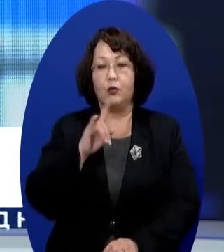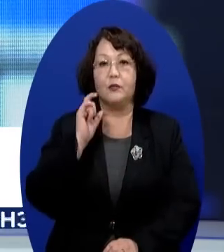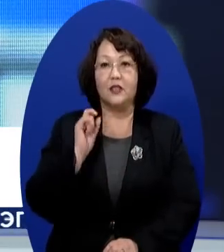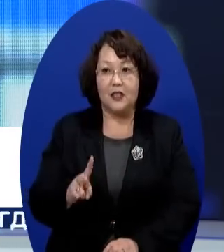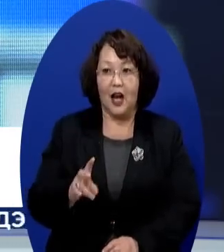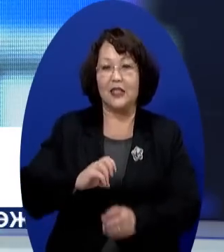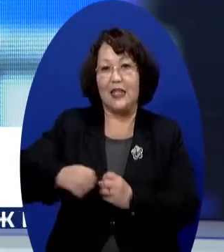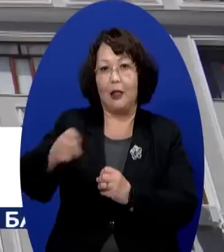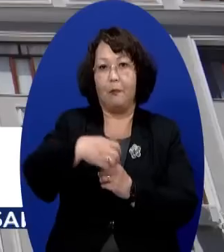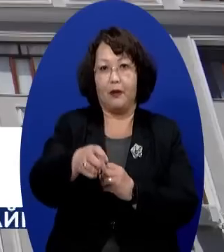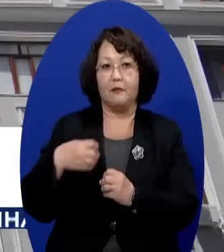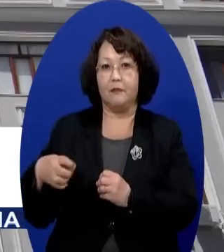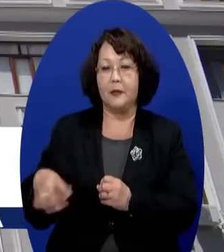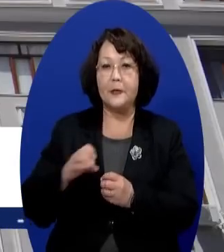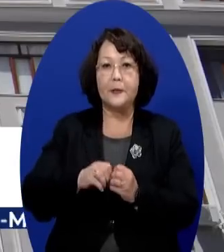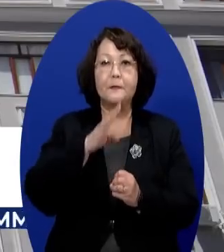эхлүүлжээ.